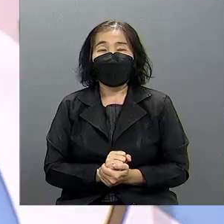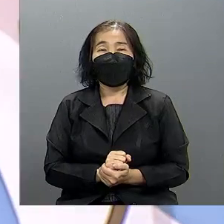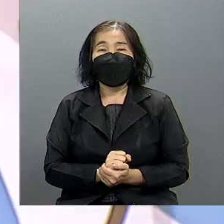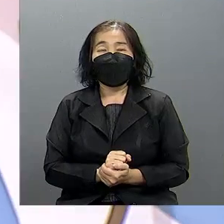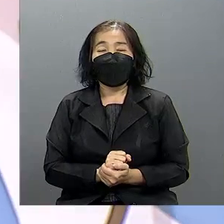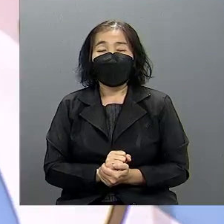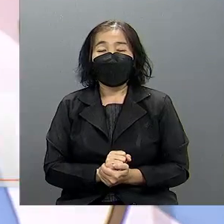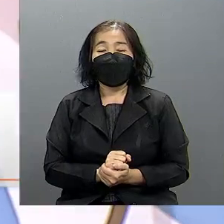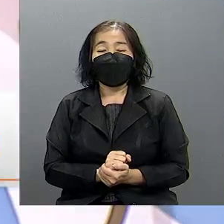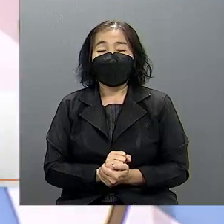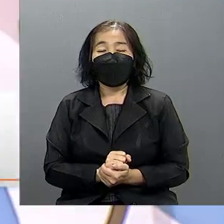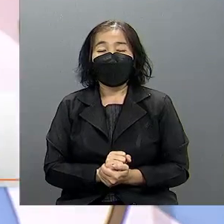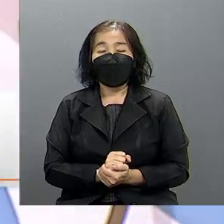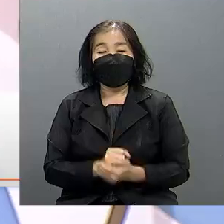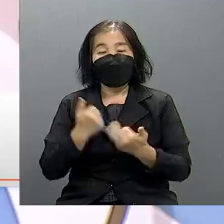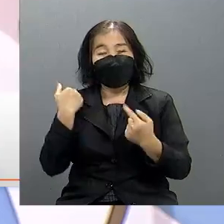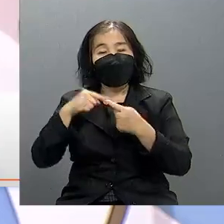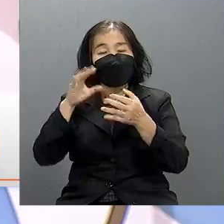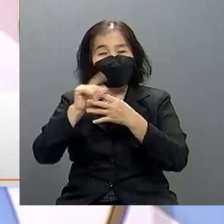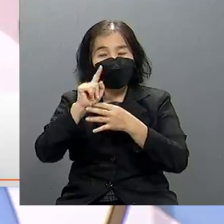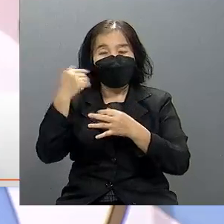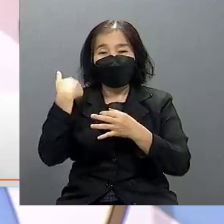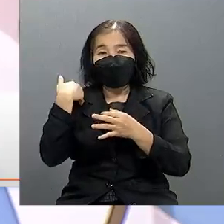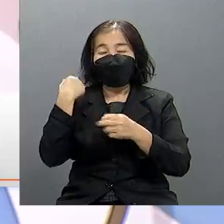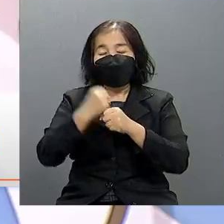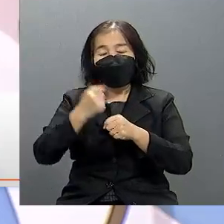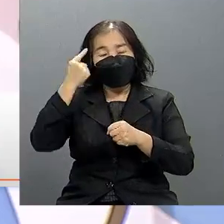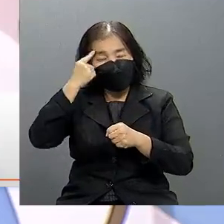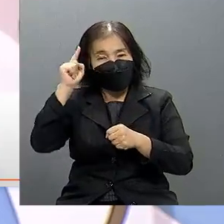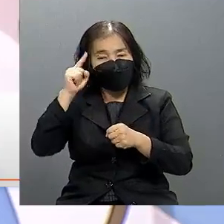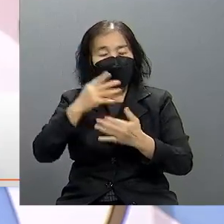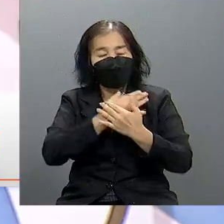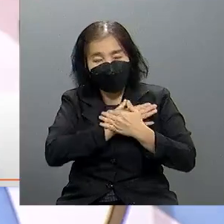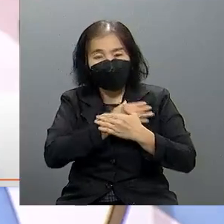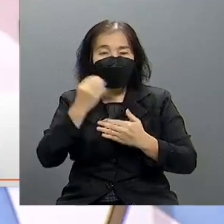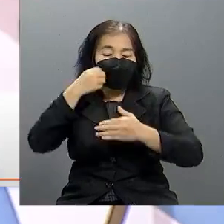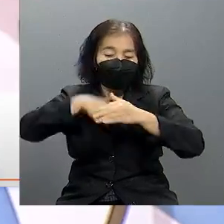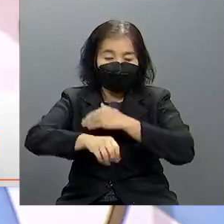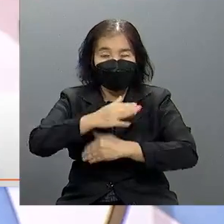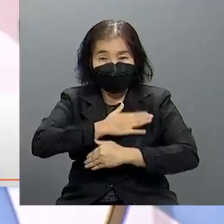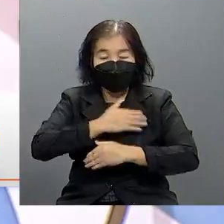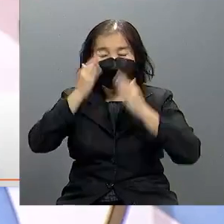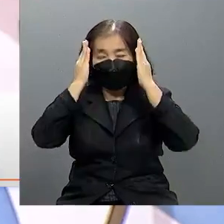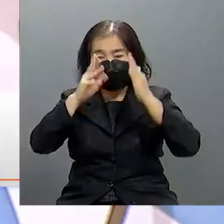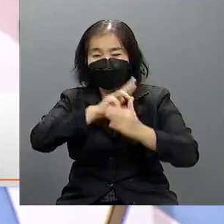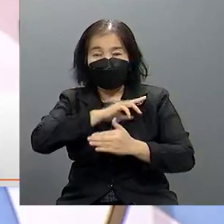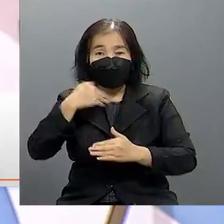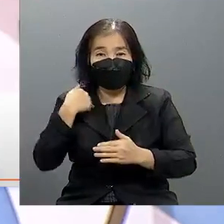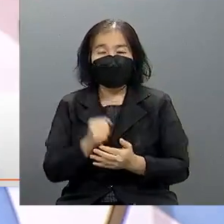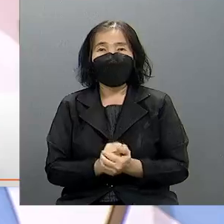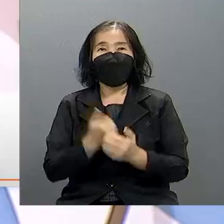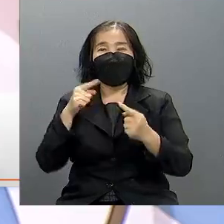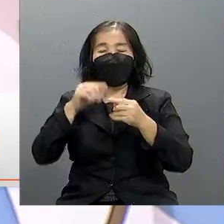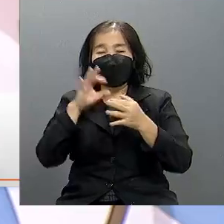ค่ะคุณผู้ชมคะนอกเหนือจากสำนึกรักบ้านเกิดและความตั้งใจของตัวเกษตรกรเองแล้วนะคะการได้รับการสนับสนุนจากภ